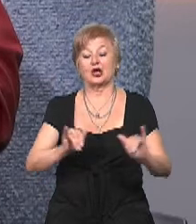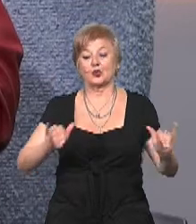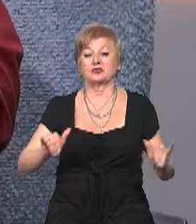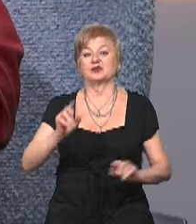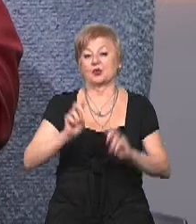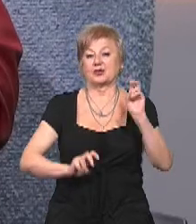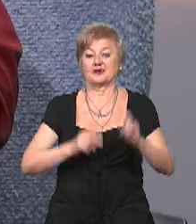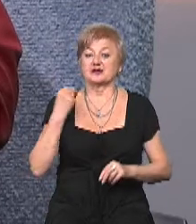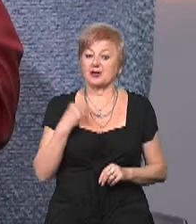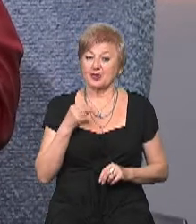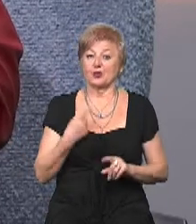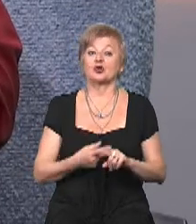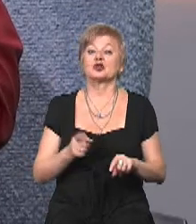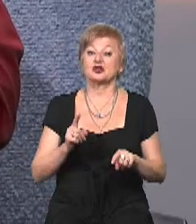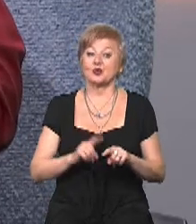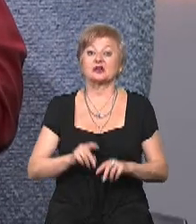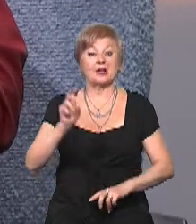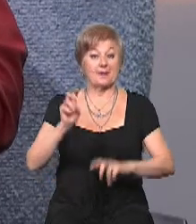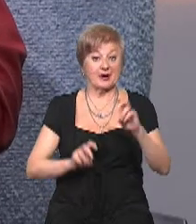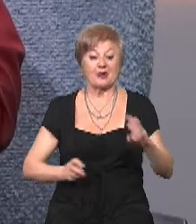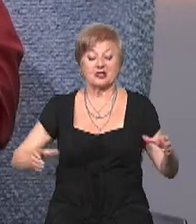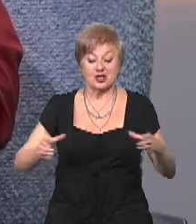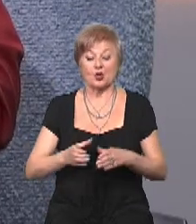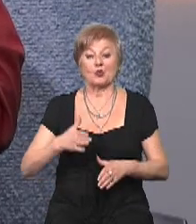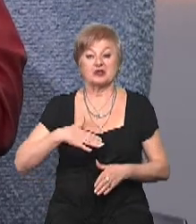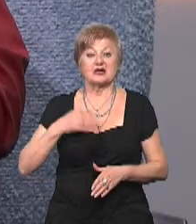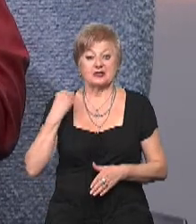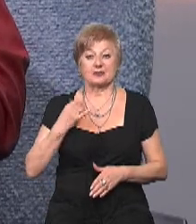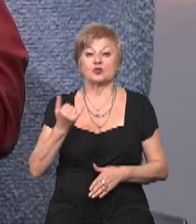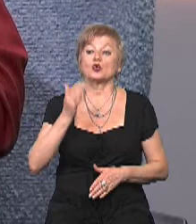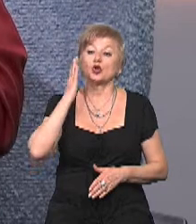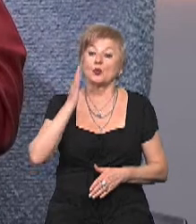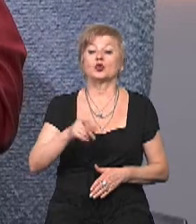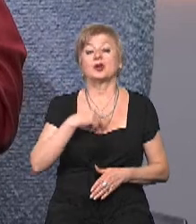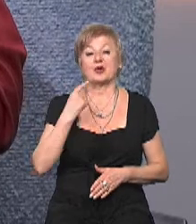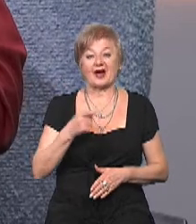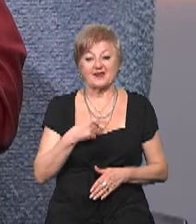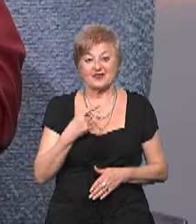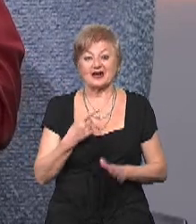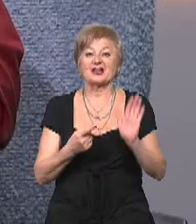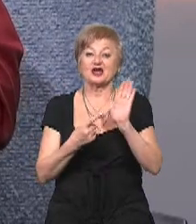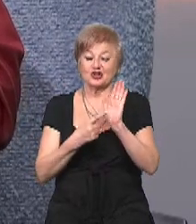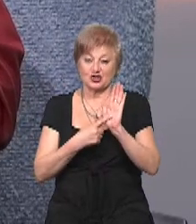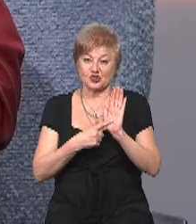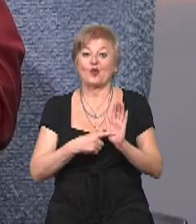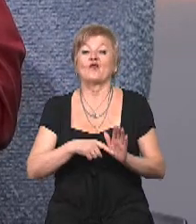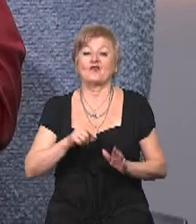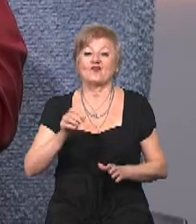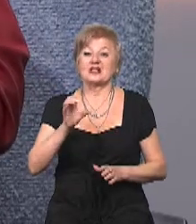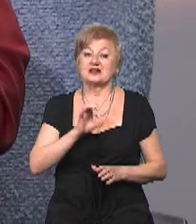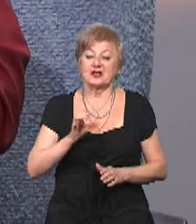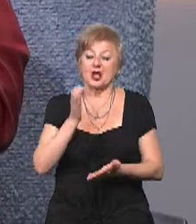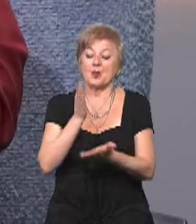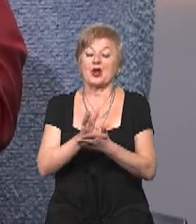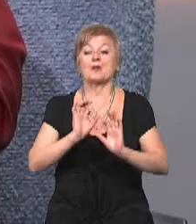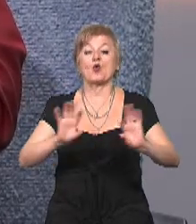Запоріжжя і всього промислового комплексу нашого краю? Про це ми говоримо сьогодні, 6 серпня, у прямому